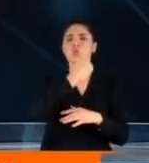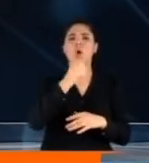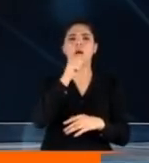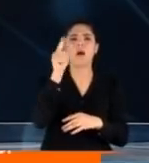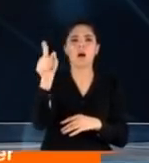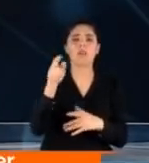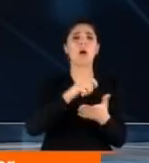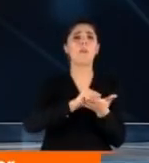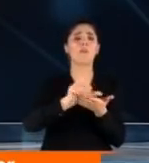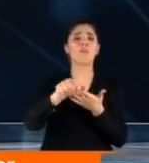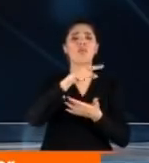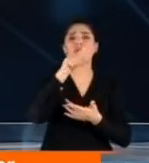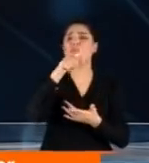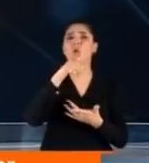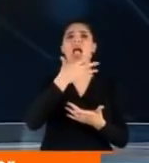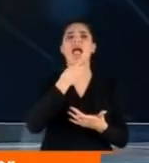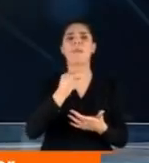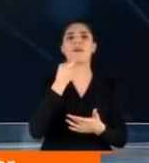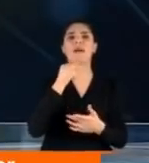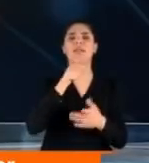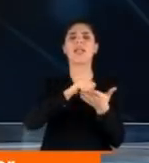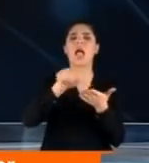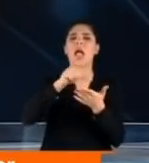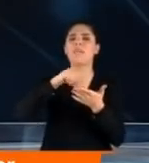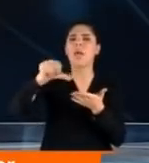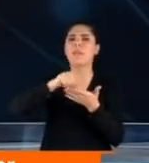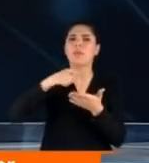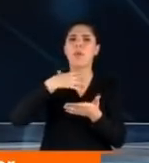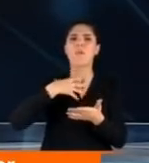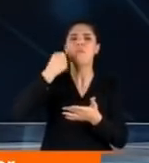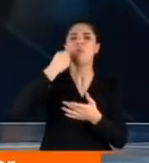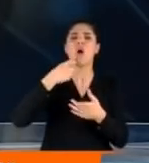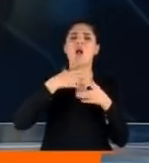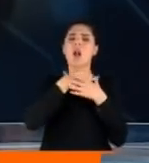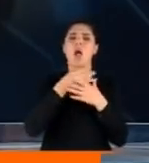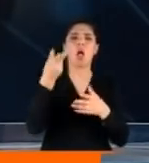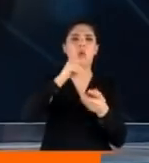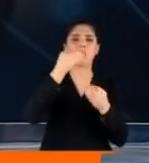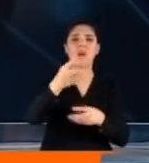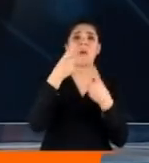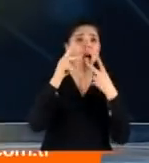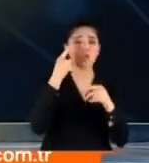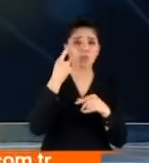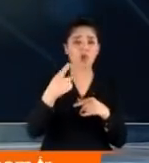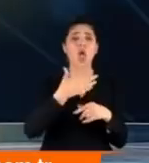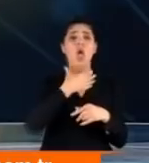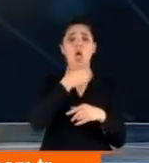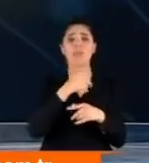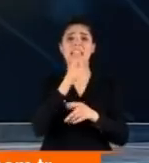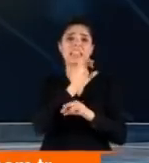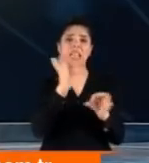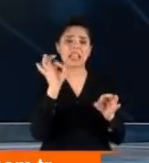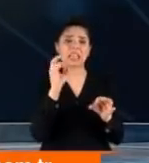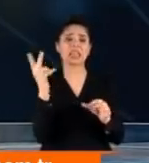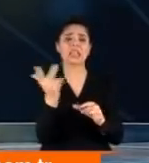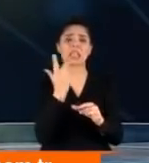tüm kurbanlarını emekli kadınlardan seçmiş ve hepsini boğarak öldürmüş. Açıklaması ise ölümlerinin